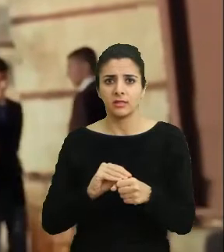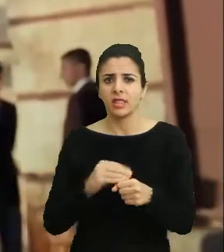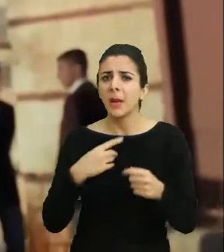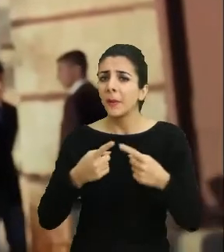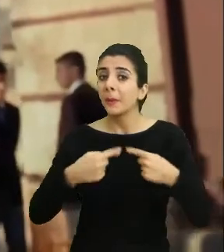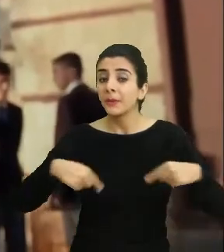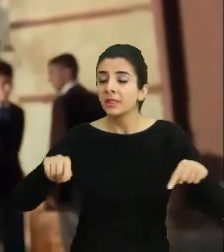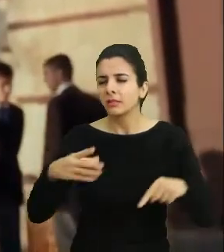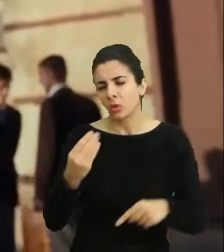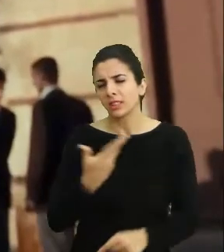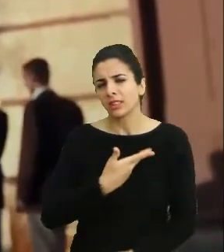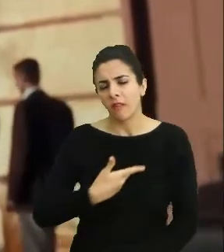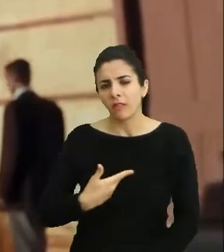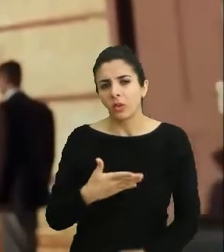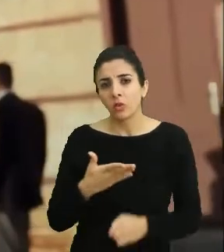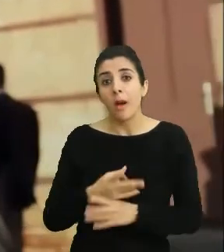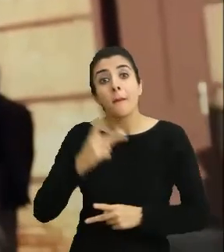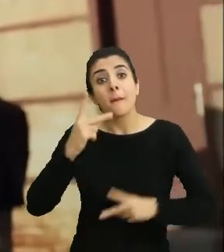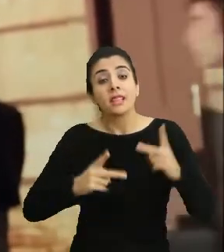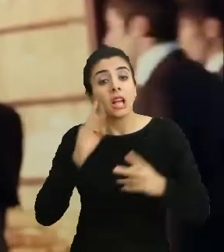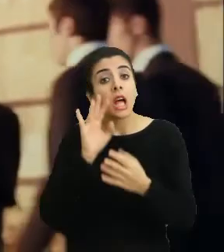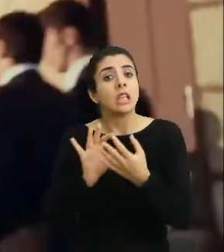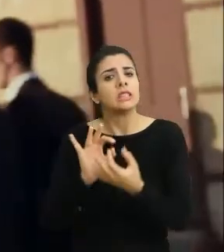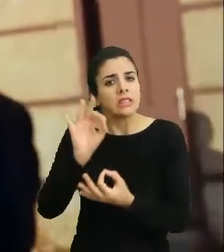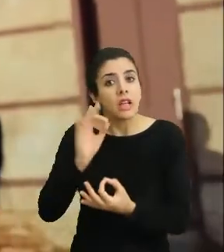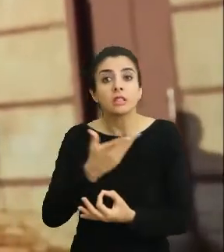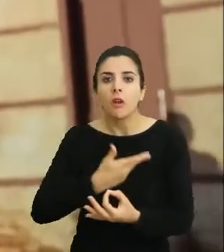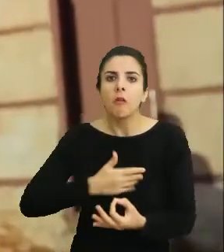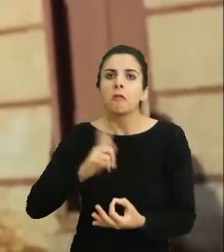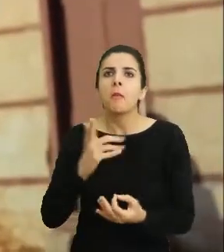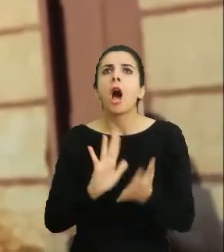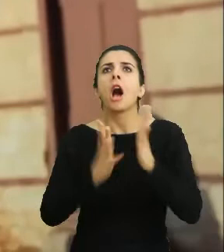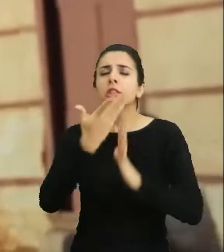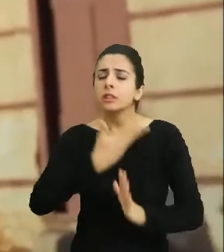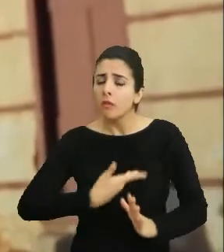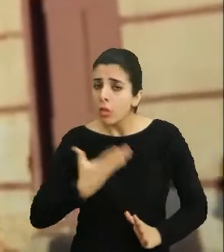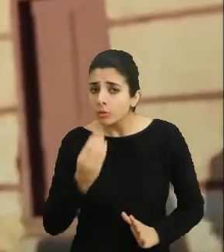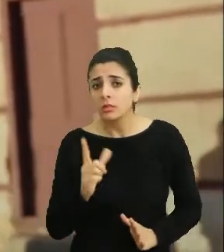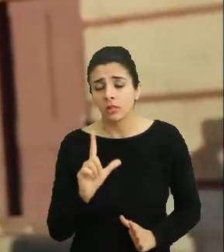İnsan sevmeli. Bazen bir insanı. Yahut da bir ağacı.